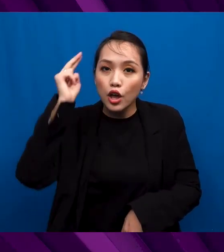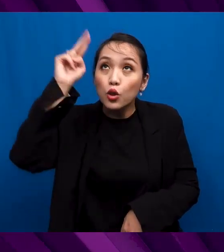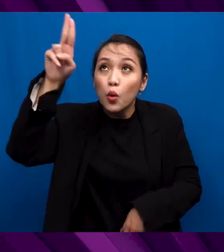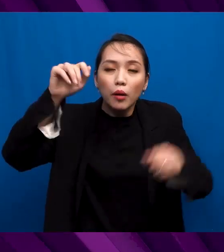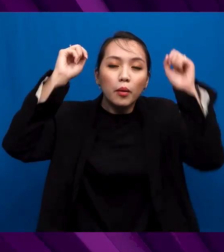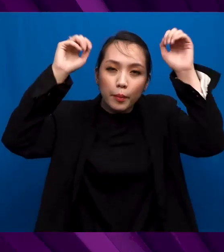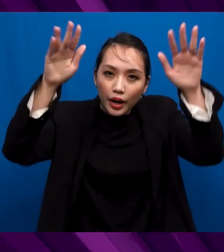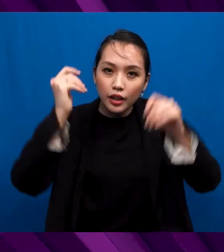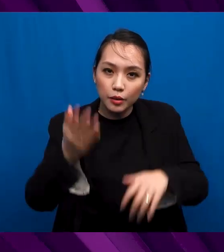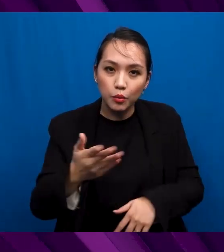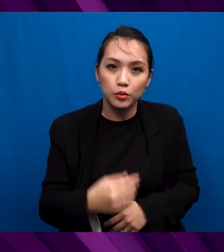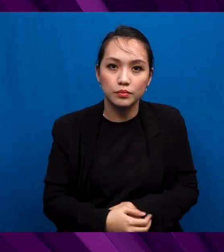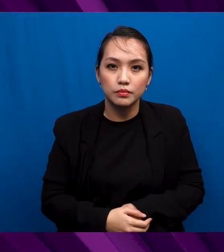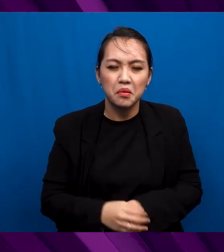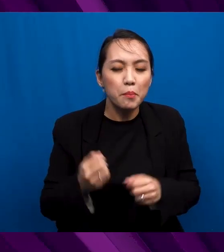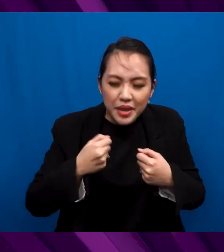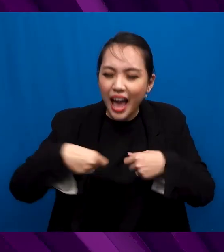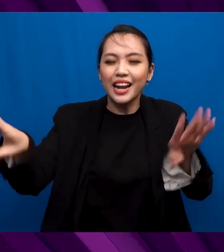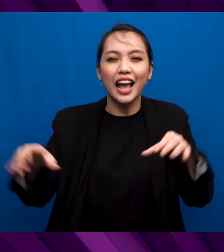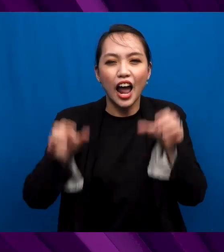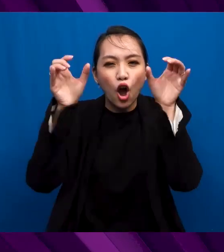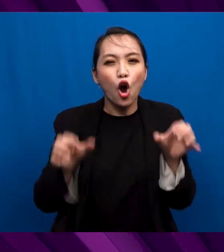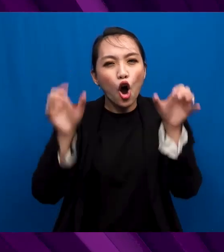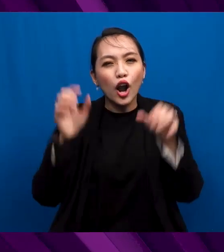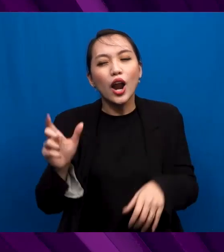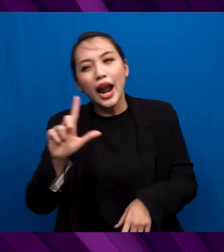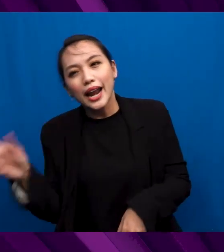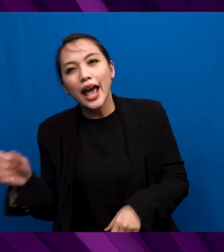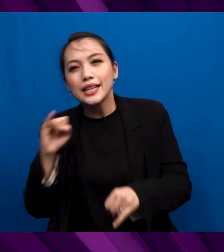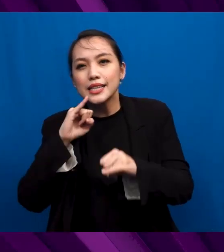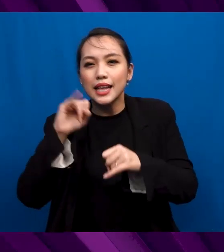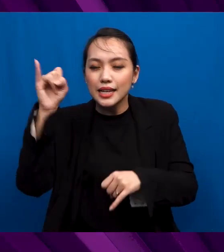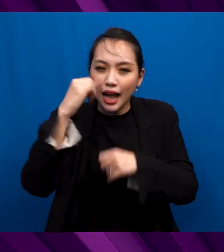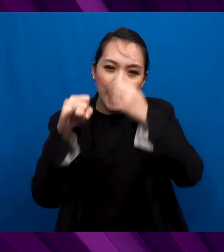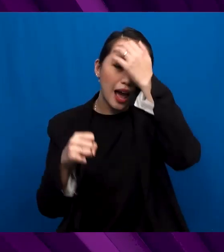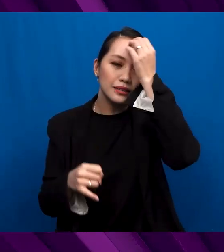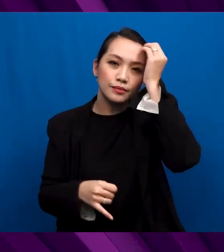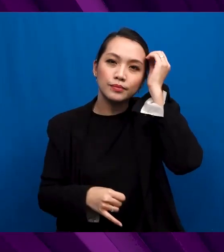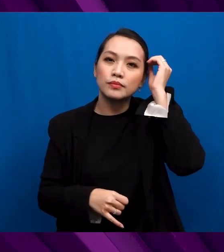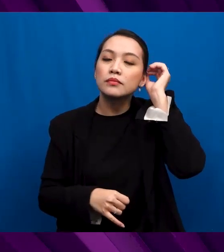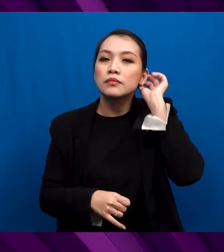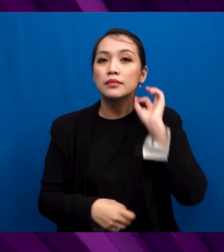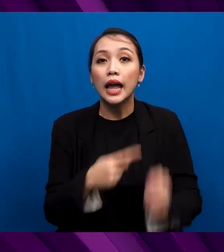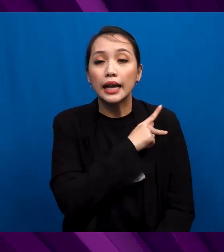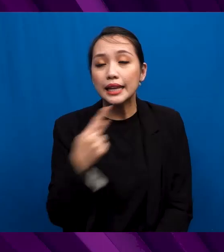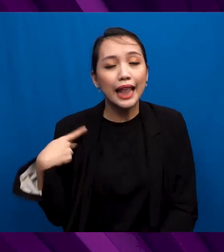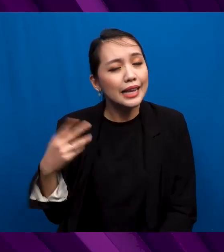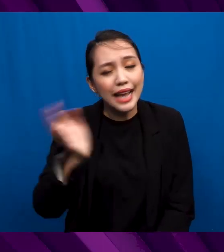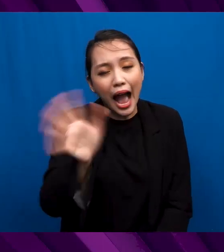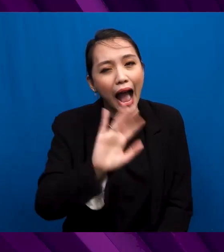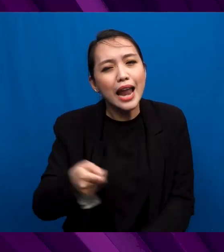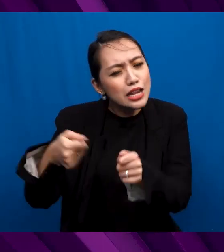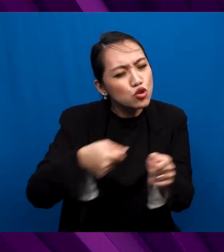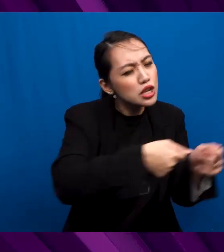orang lain salah terserah mereka. Kita jangan ikut-ikut salah di hadapan Allah. Orang lain mau dosa itu urusan mereka. Kita